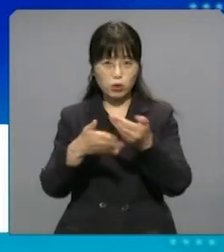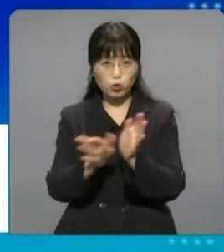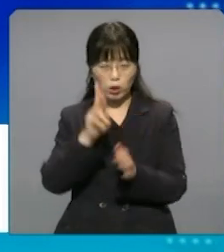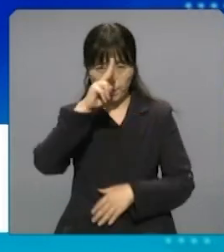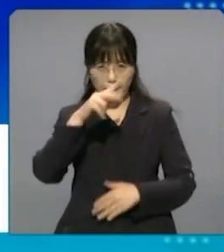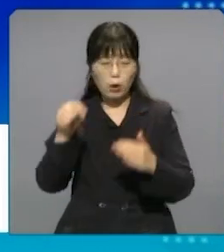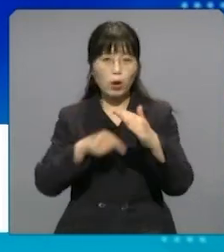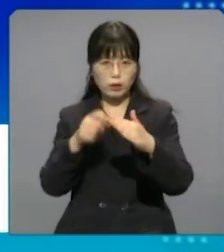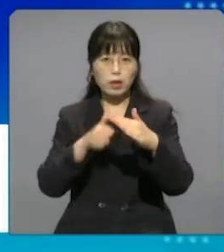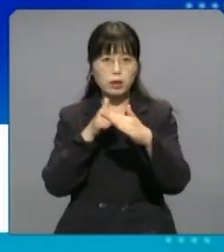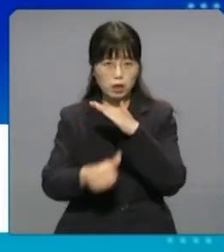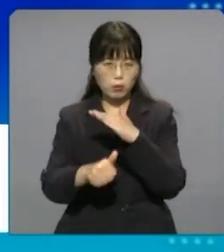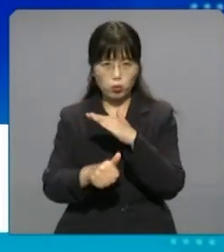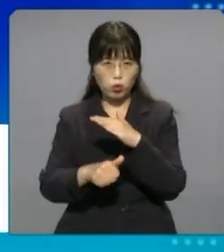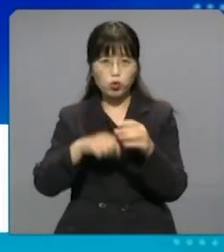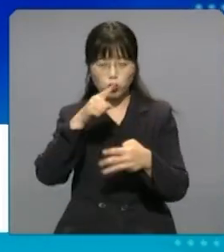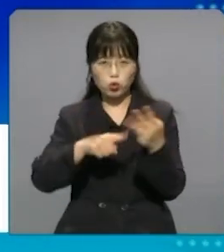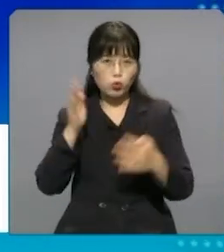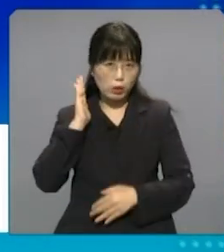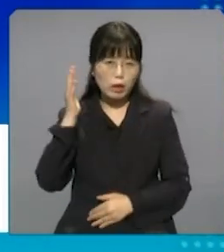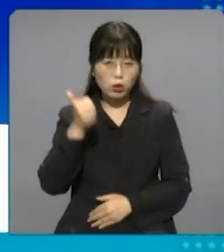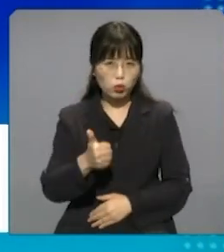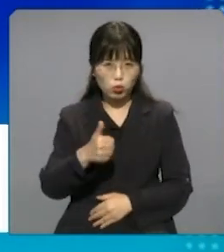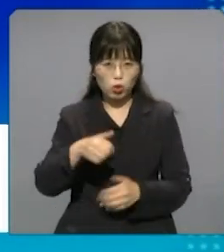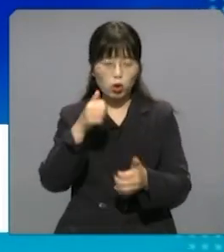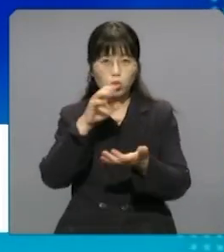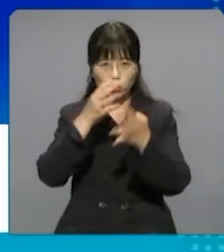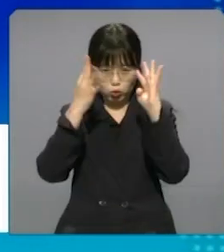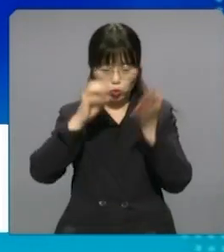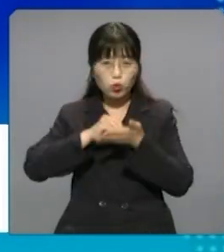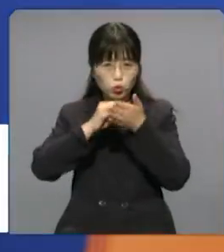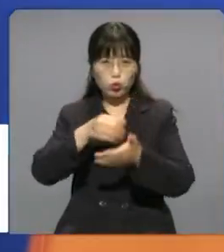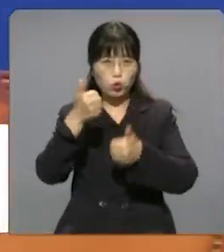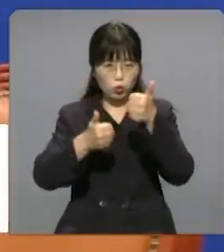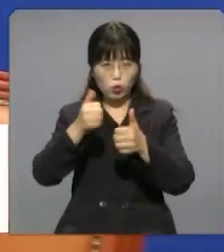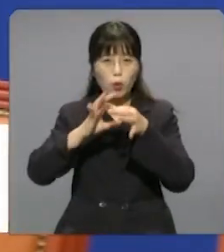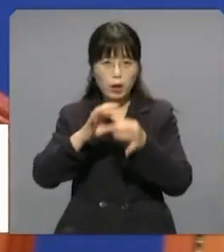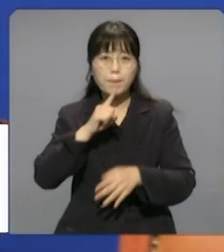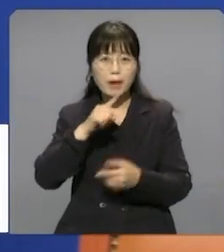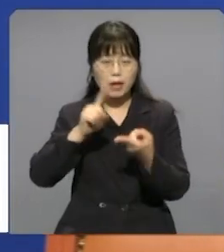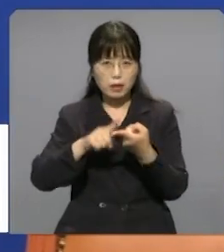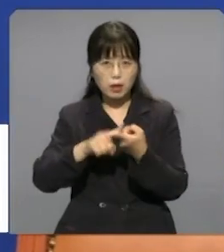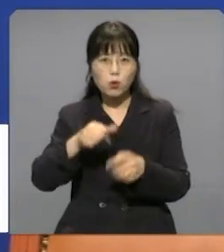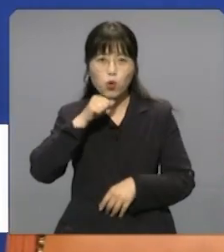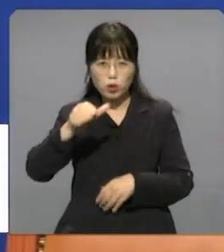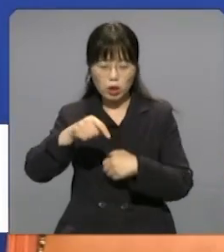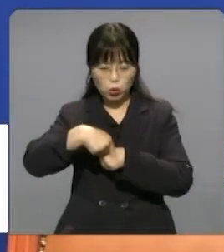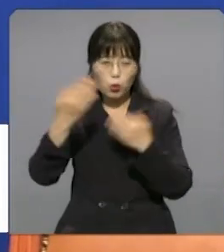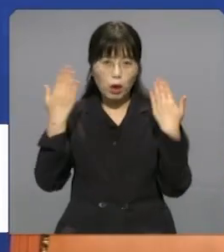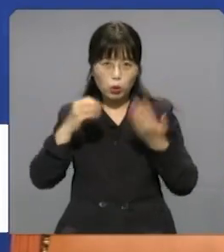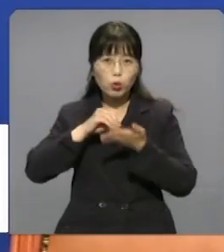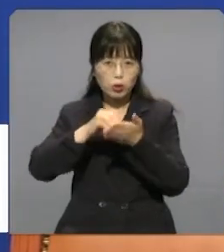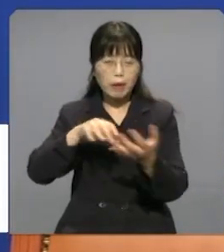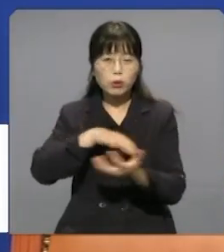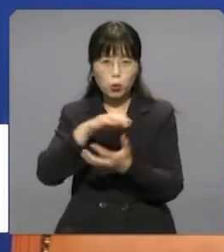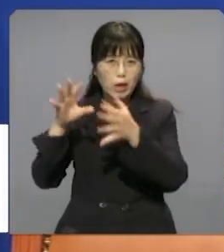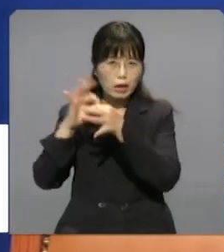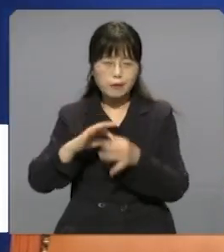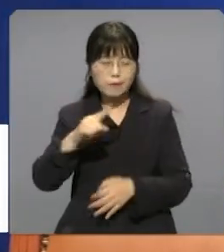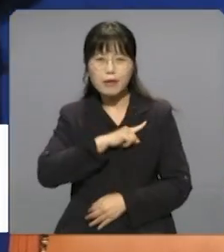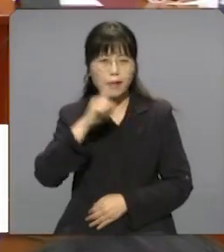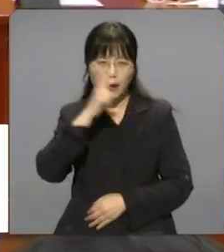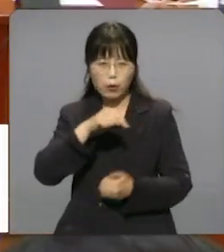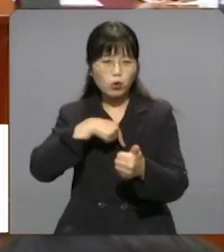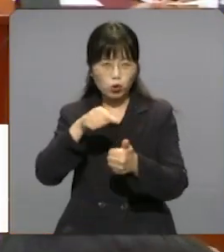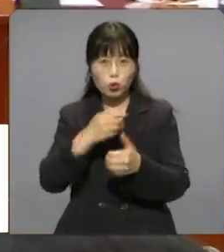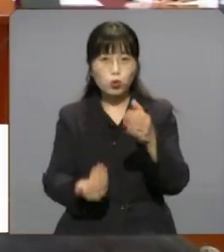더불어민주당 박광원 원내대표는 윤석열 대통령의 수능 관련 발언 논란에 대해 만 5세 초등학교 입학 논란에 이은 최악의